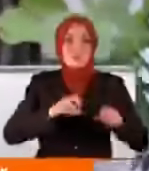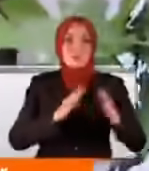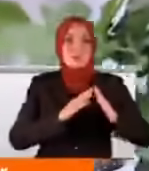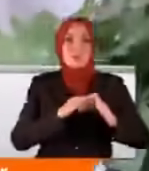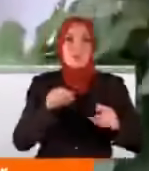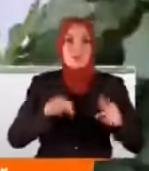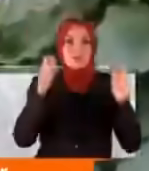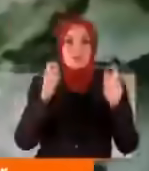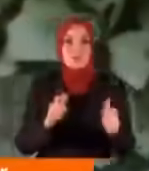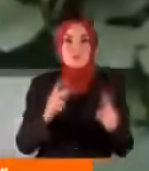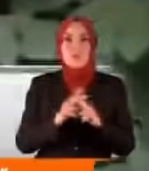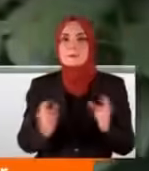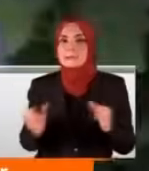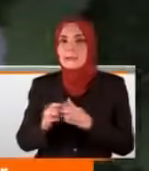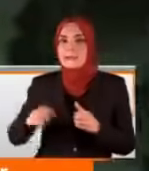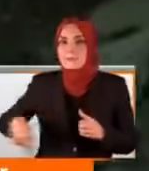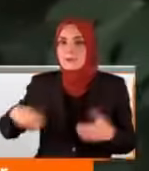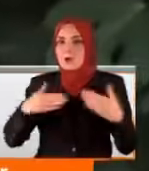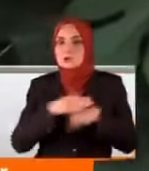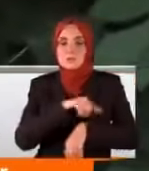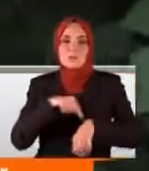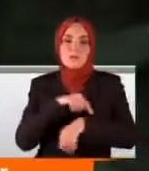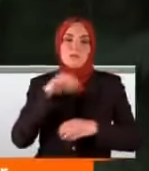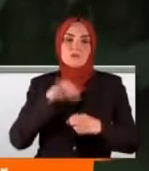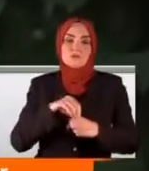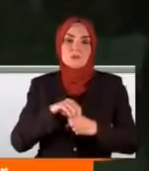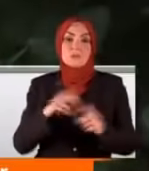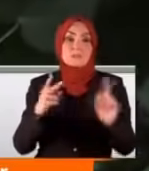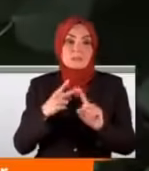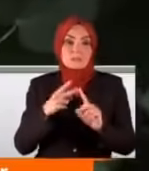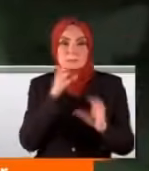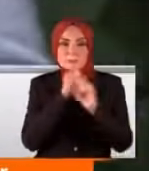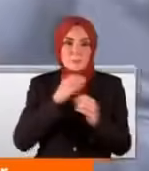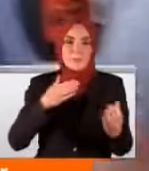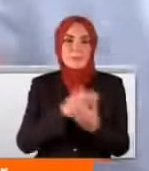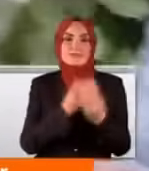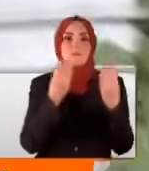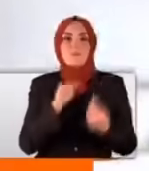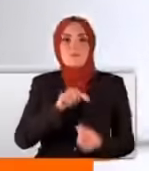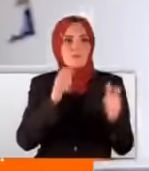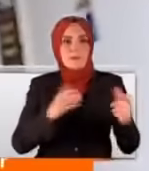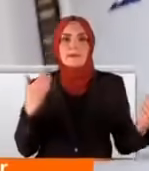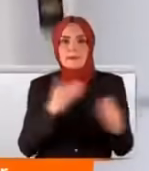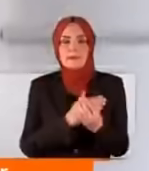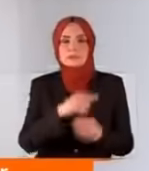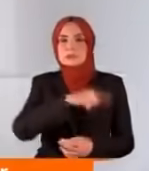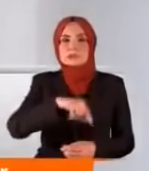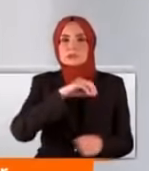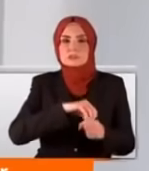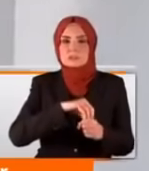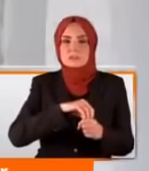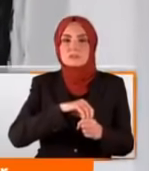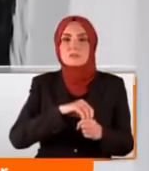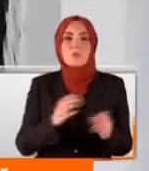polis ekipleri akşam saatlerinde ikinci baskın olarak buraya geldi ve buradan da aralarında yaralı olmak üzere toplam 8